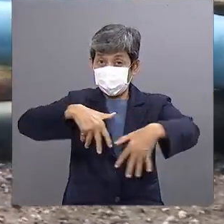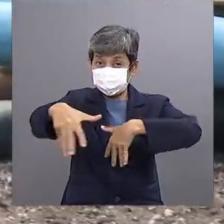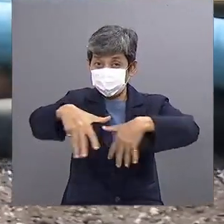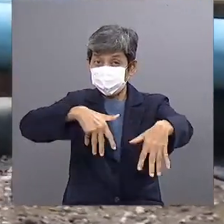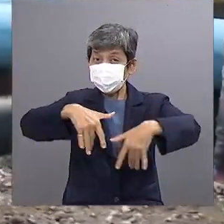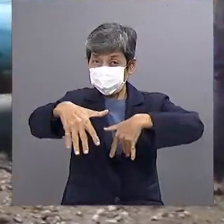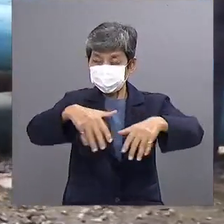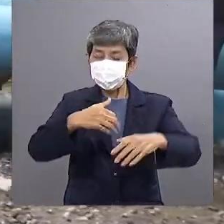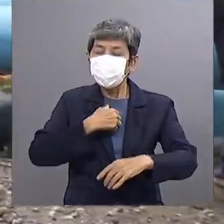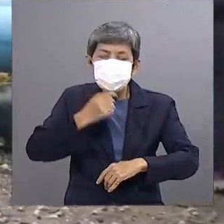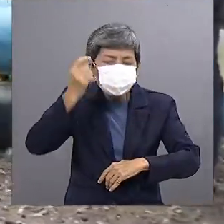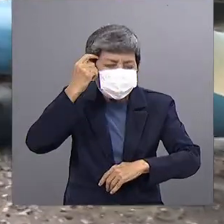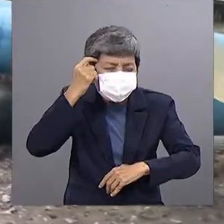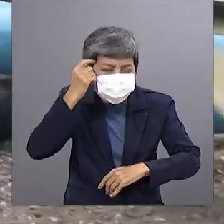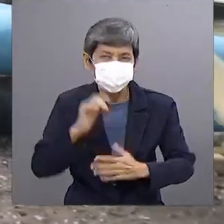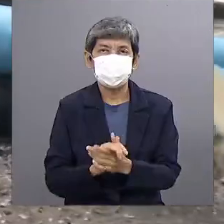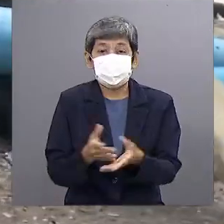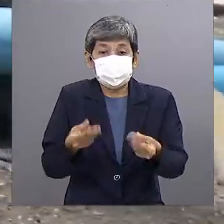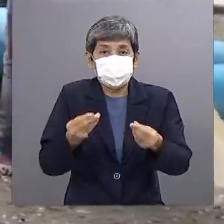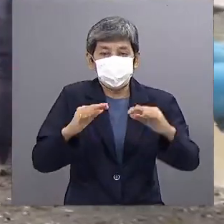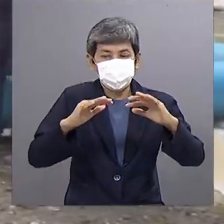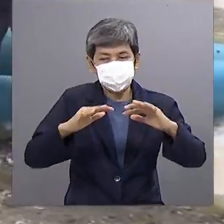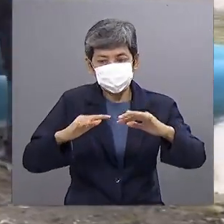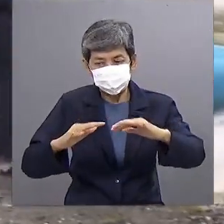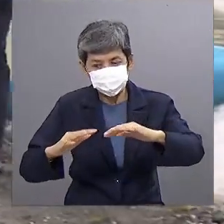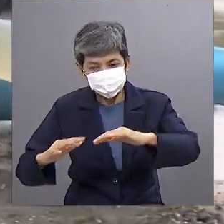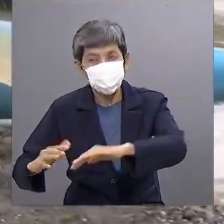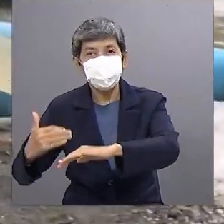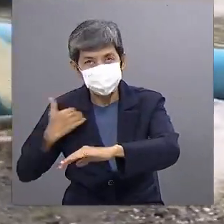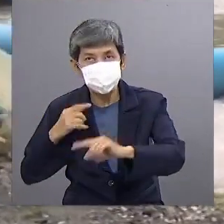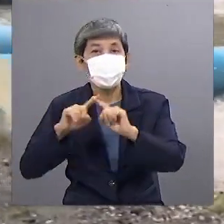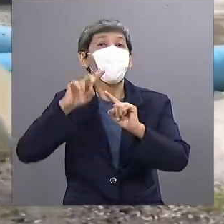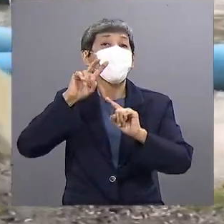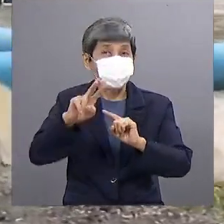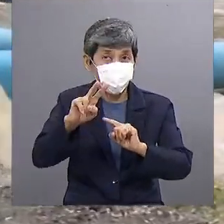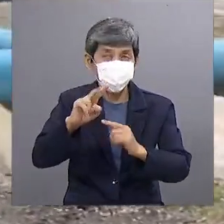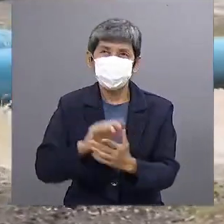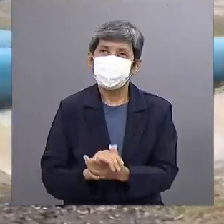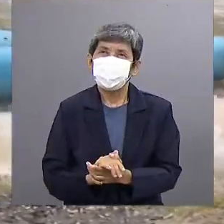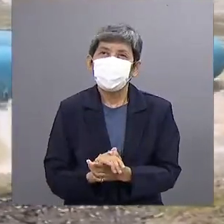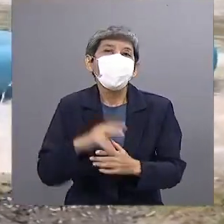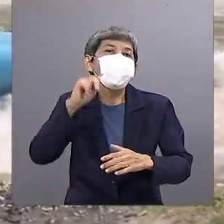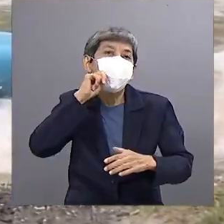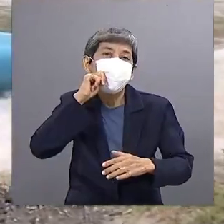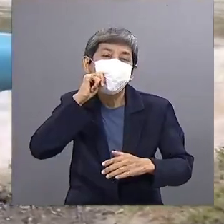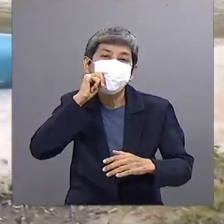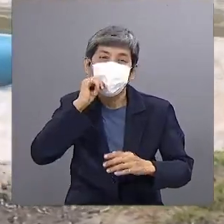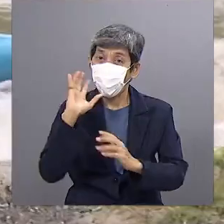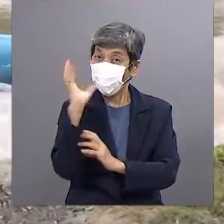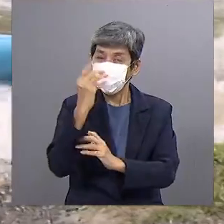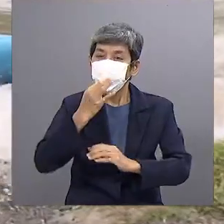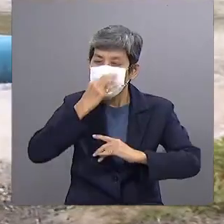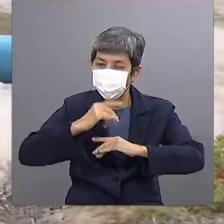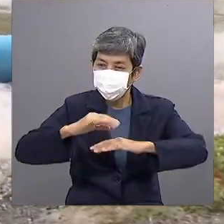ให้รู้ว่า1ตอนนี้แผ่นดินมันทรุดตัวลงและอันที่2ก็คือว่าระดับน้ำทะเลโลกมันเพิ่มสูงขึ้นแล้